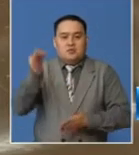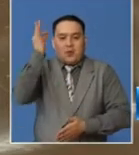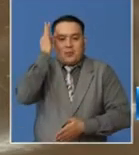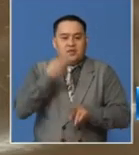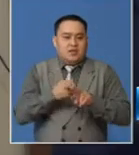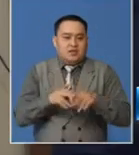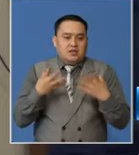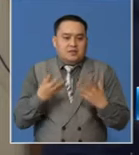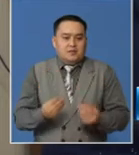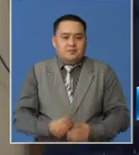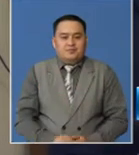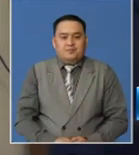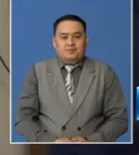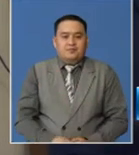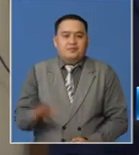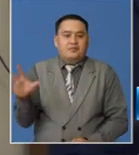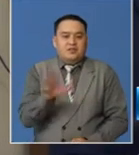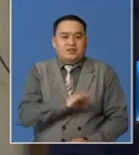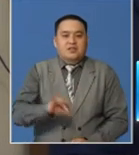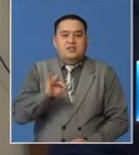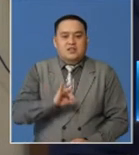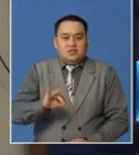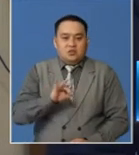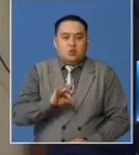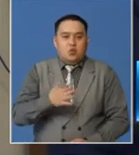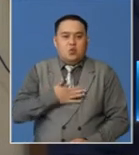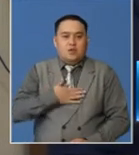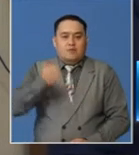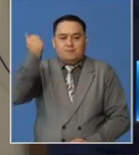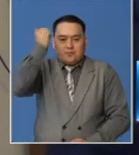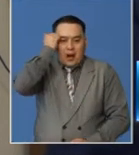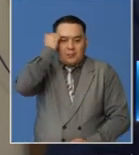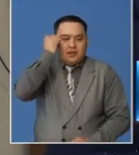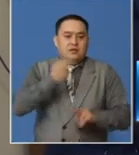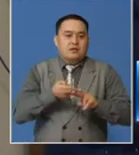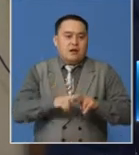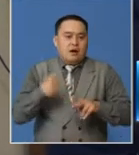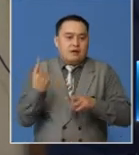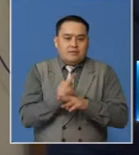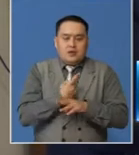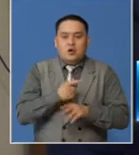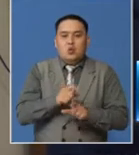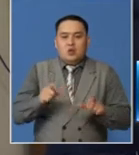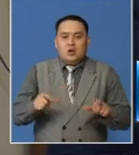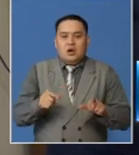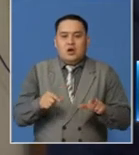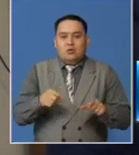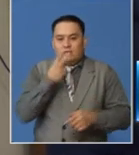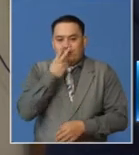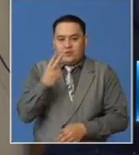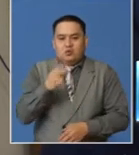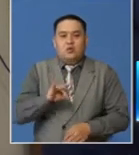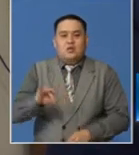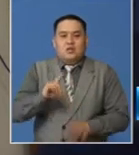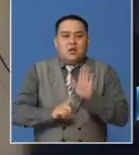те дни. Вся история создания телеканала ЖТС у меня в памяти. Наверное, я один из тех немногих людей, который видел эту